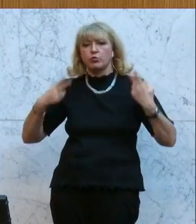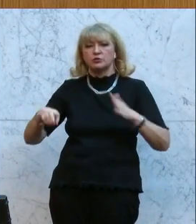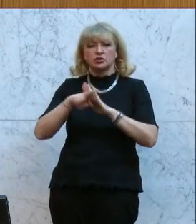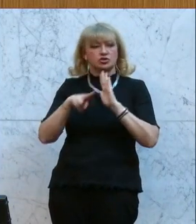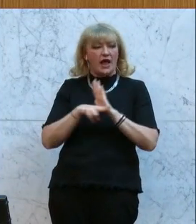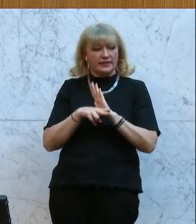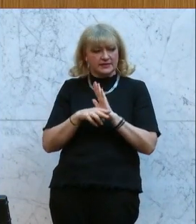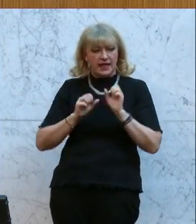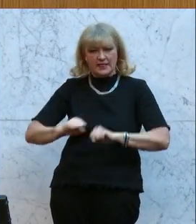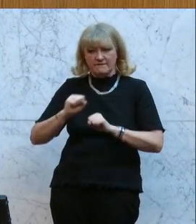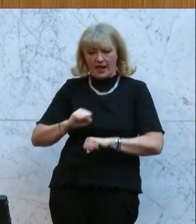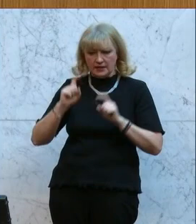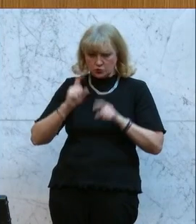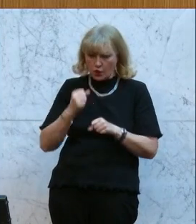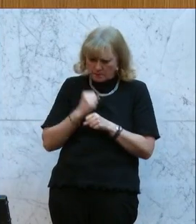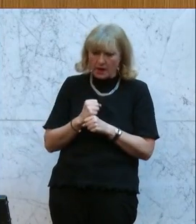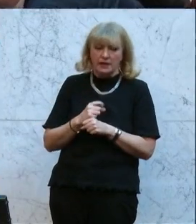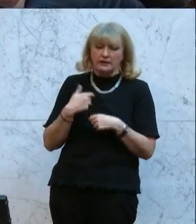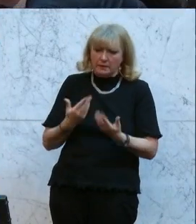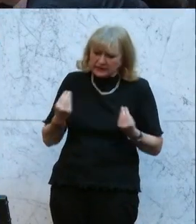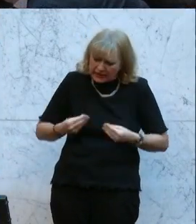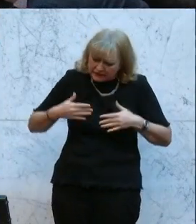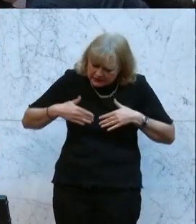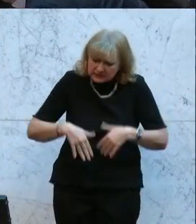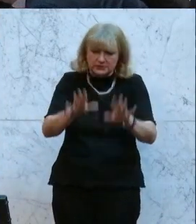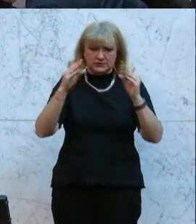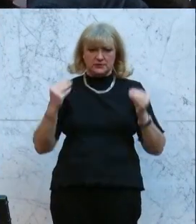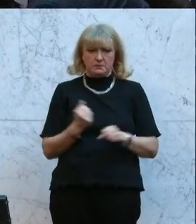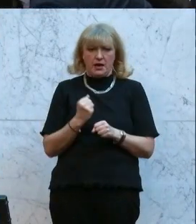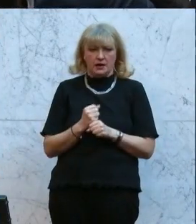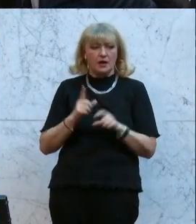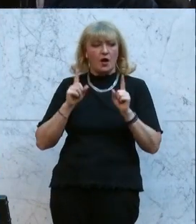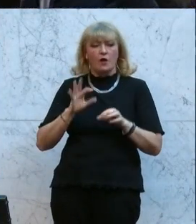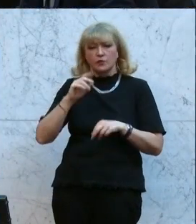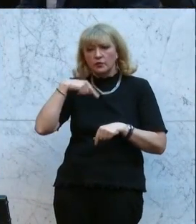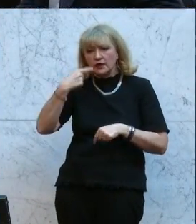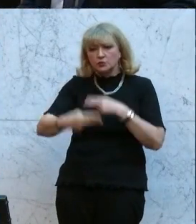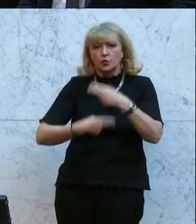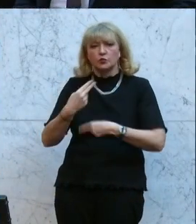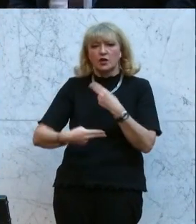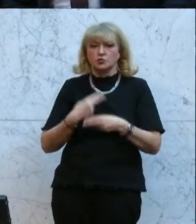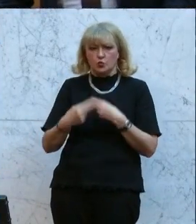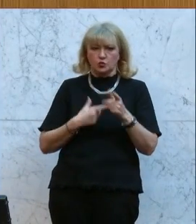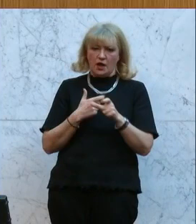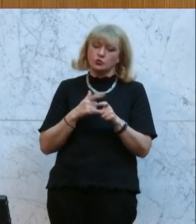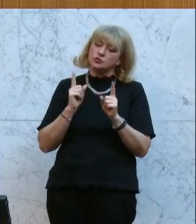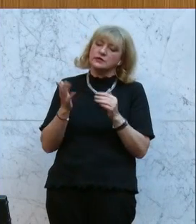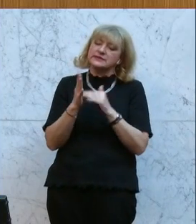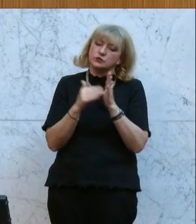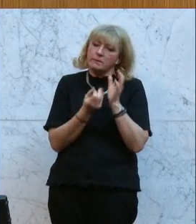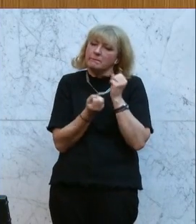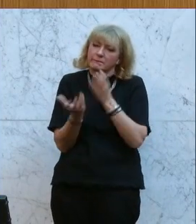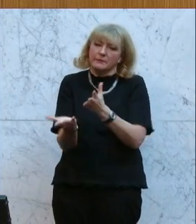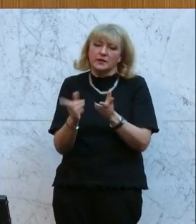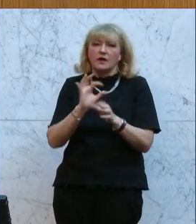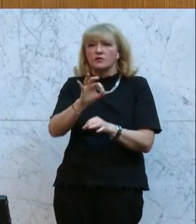Frist, damit sich endlich etwas tut. Und für den nächsten U-Ausschuss noch systemisch eine Information an